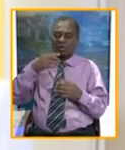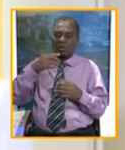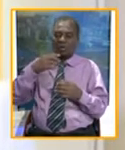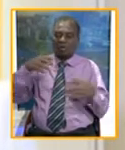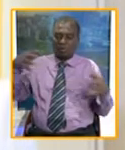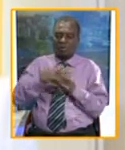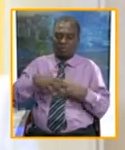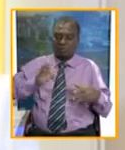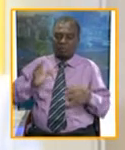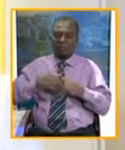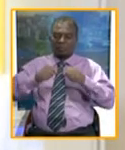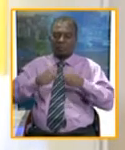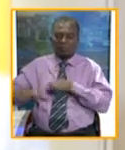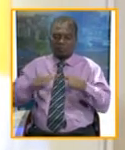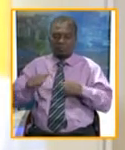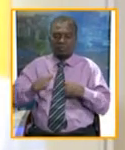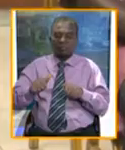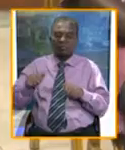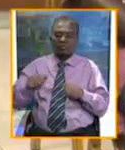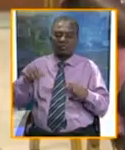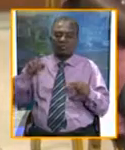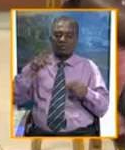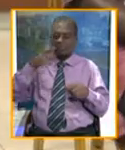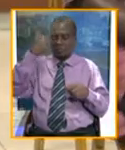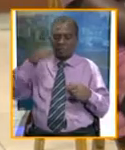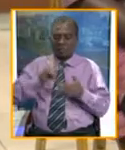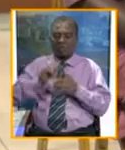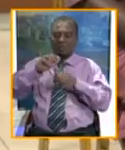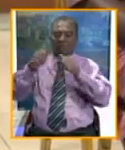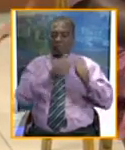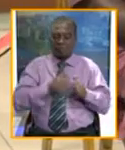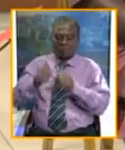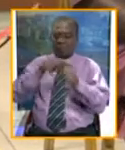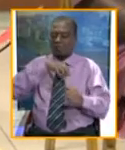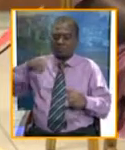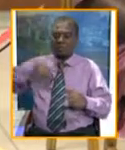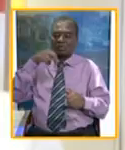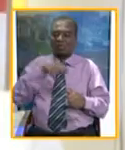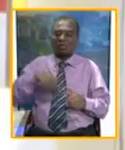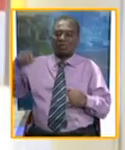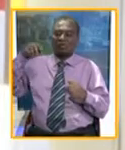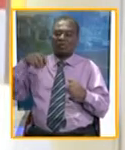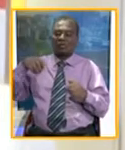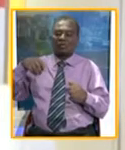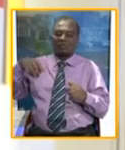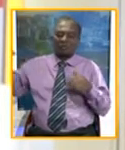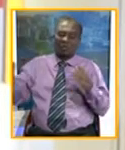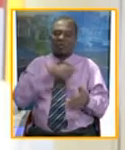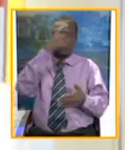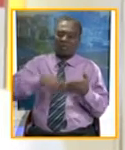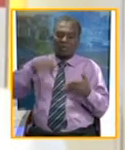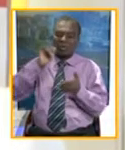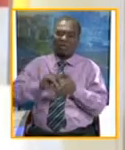nos forces et agissons, car c'est ensemble que nous pourrons venir à bout de cette pandémie qui impacte trop